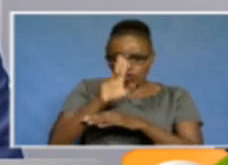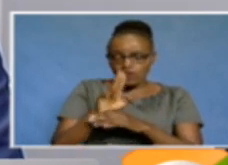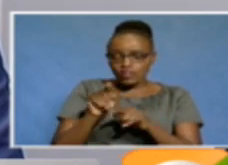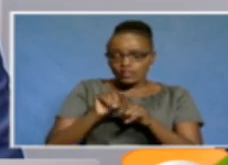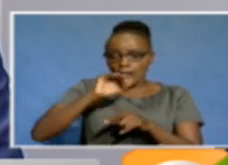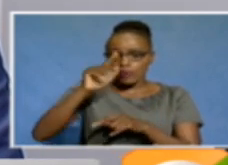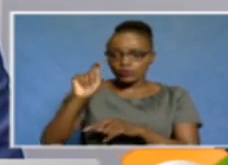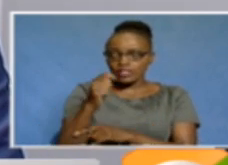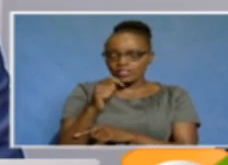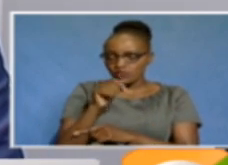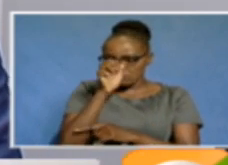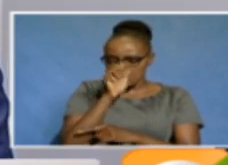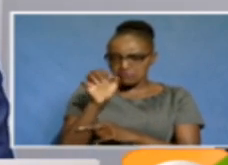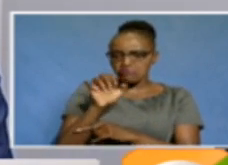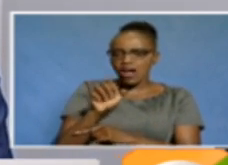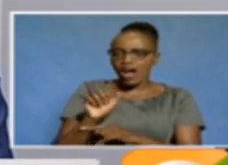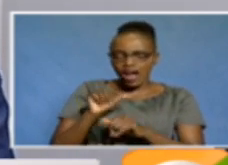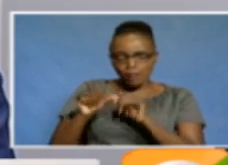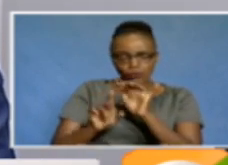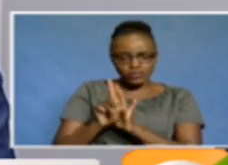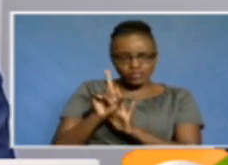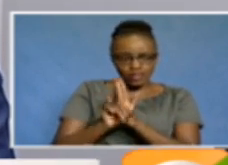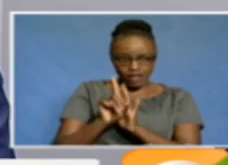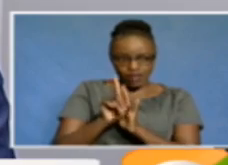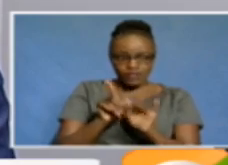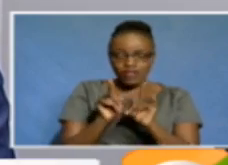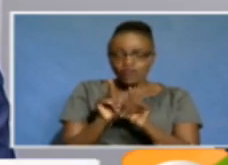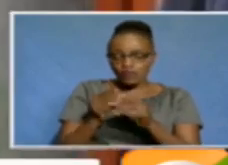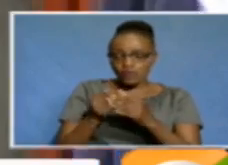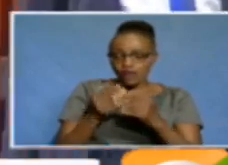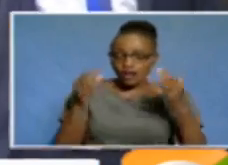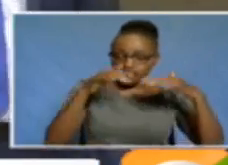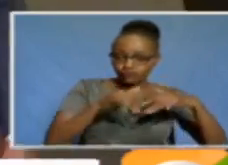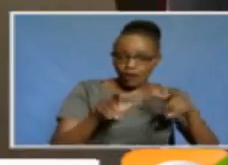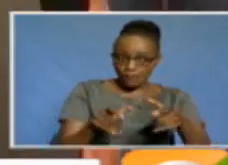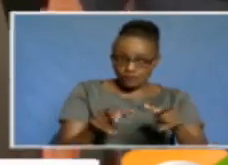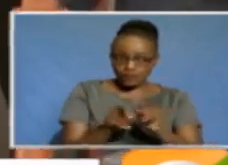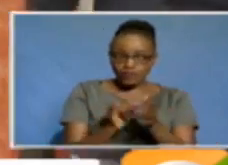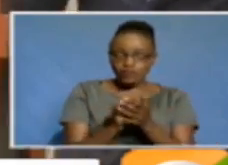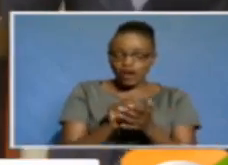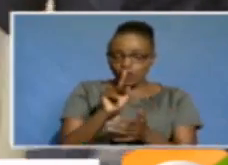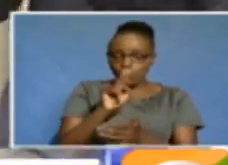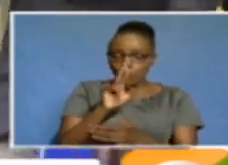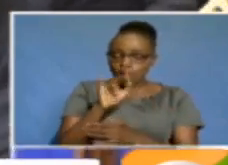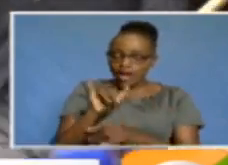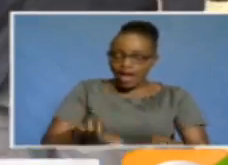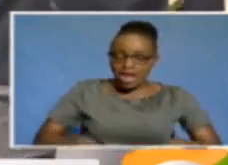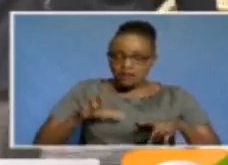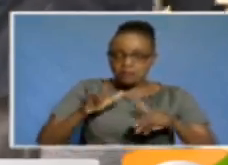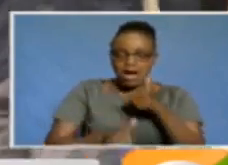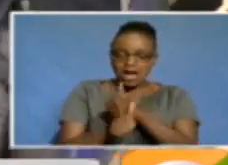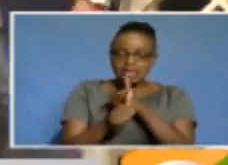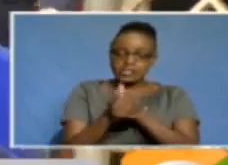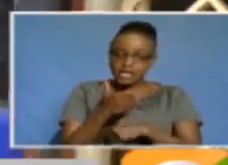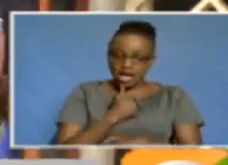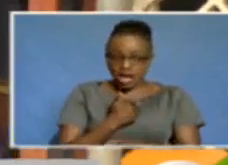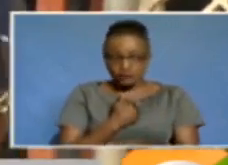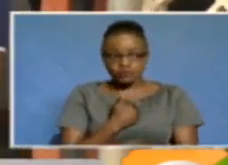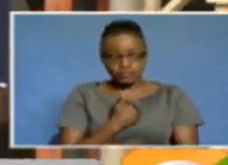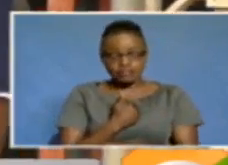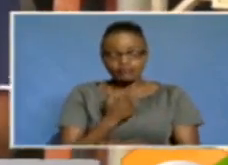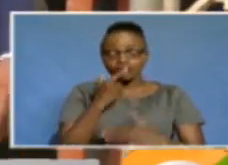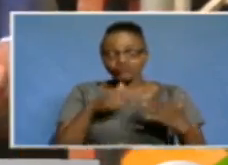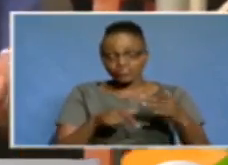mlima Kenya kutengwa kimaendeleo. Katika kikao na wanahabari, mbunge huyo Kuria alidai kuwa maisha yake sasa yamo hatarini,